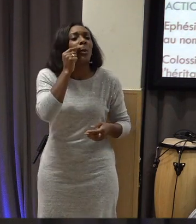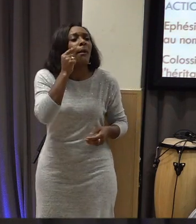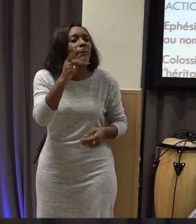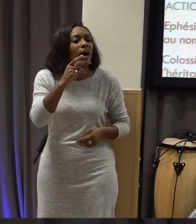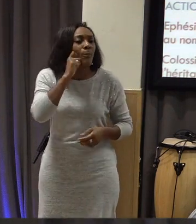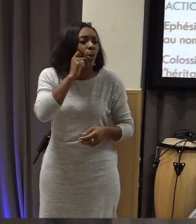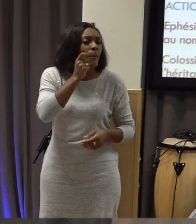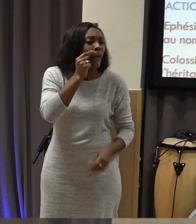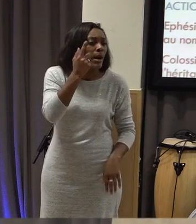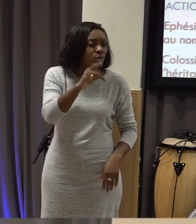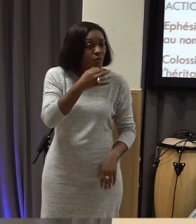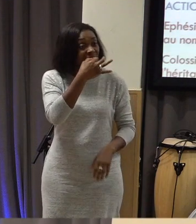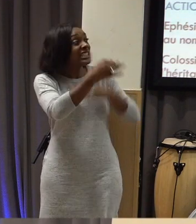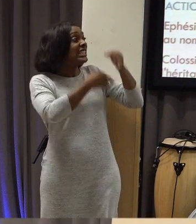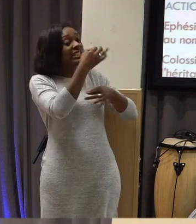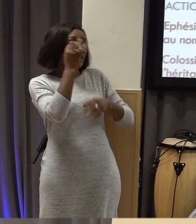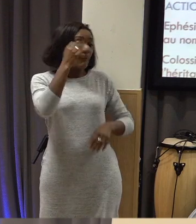comment.